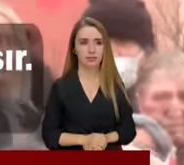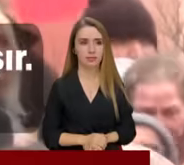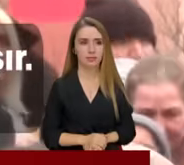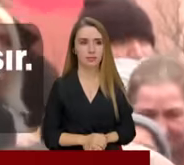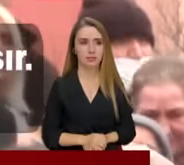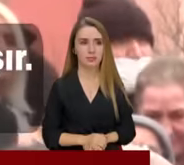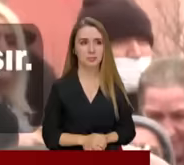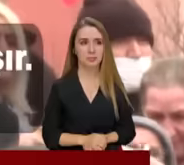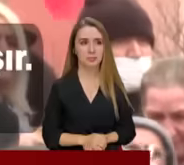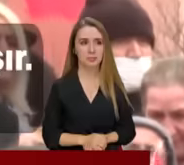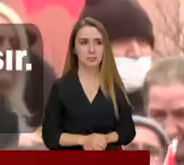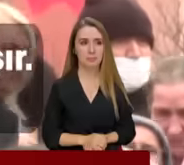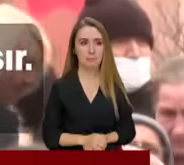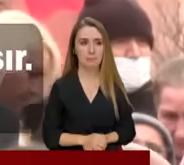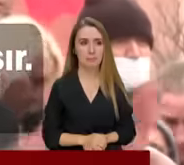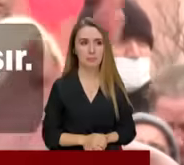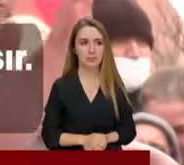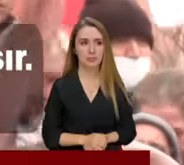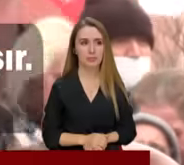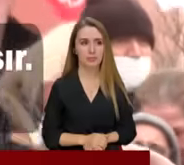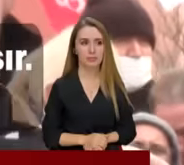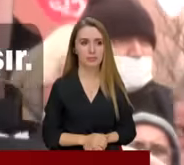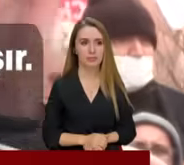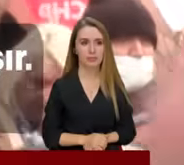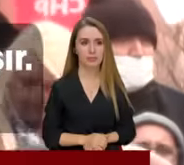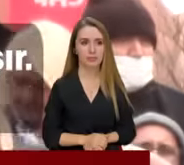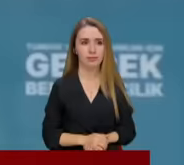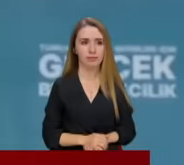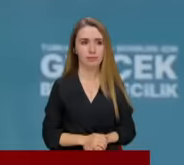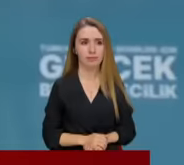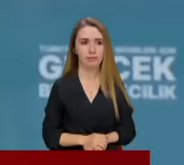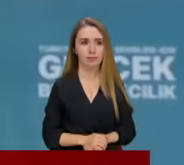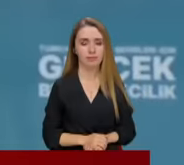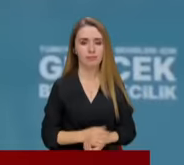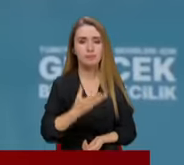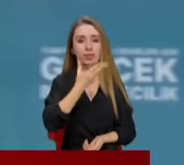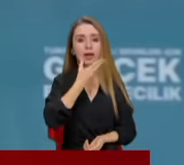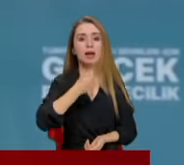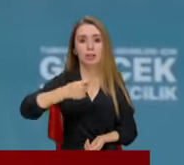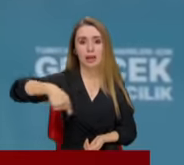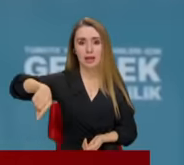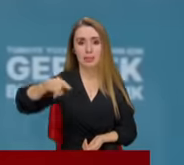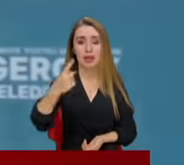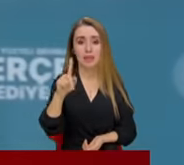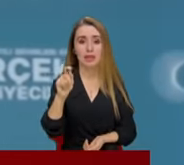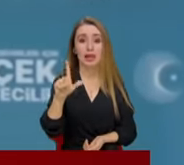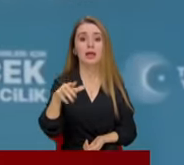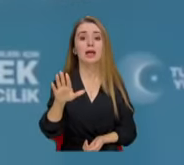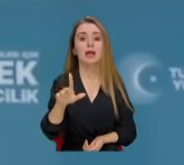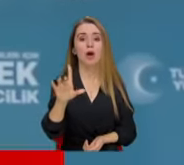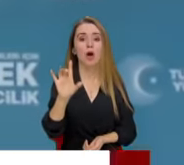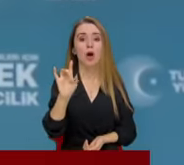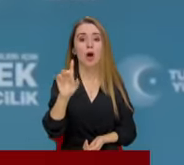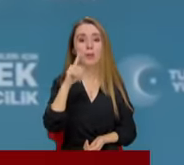vazgeçmeyen Çankaya'ya bu yakışır, Çankaya'ya CHP yakışır. Emeklerimize 1000 lira değil